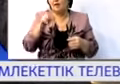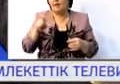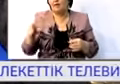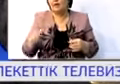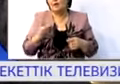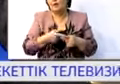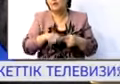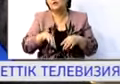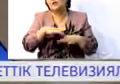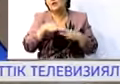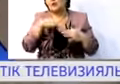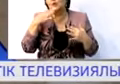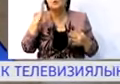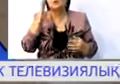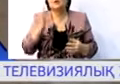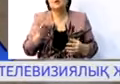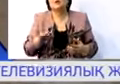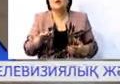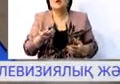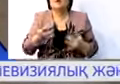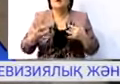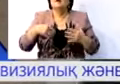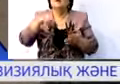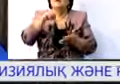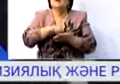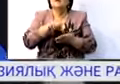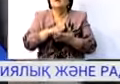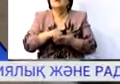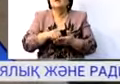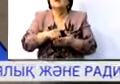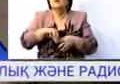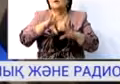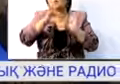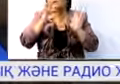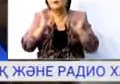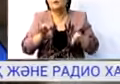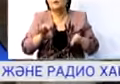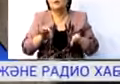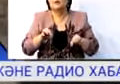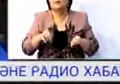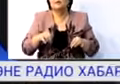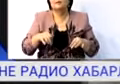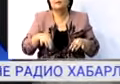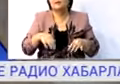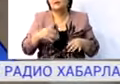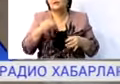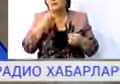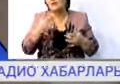осындай дүниелер көп болса. От шағушының рөлін ойнаған кейіпкер өте образы өте